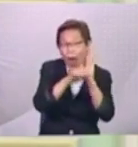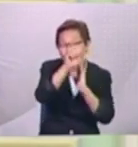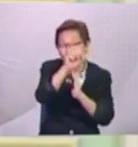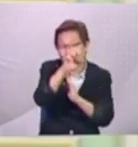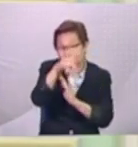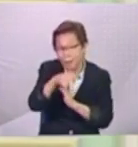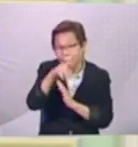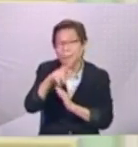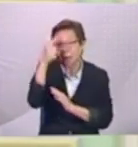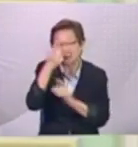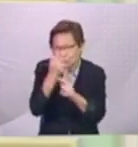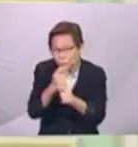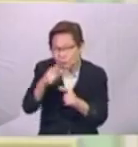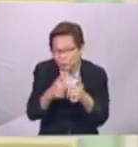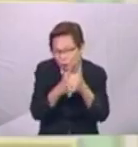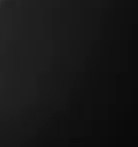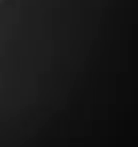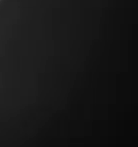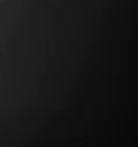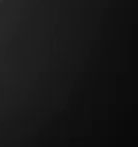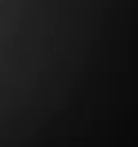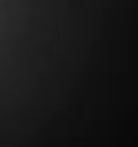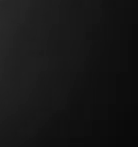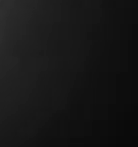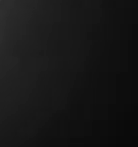dipatuhi di pasar-pasar tadi